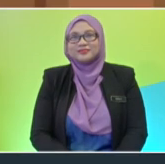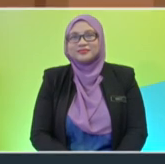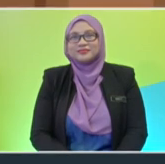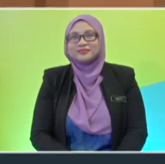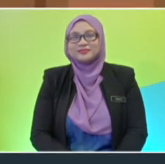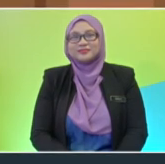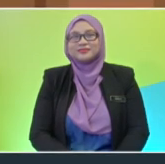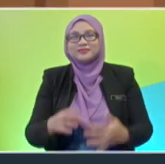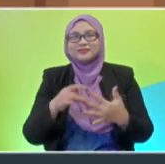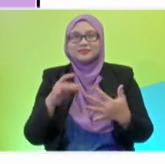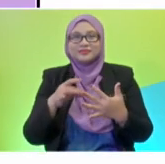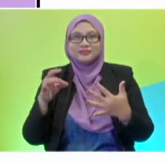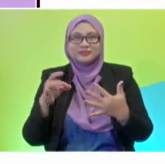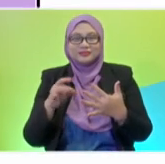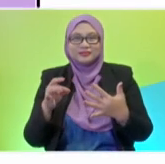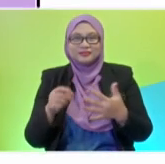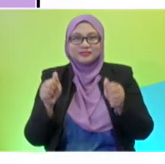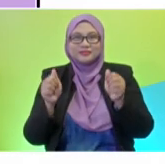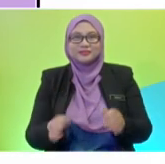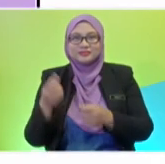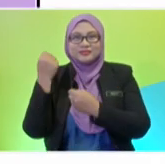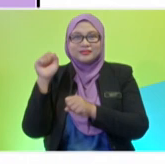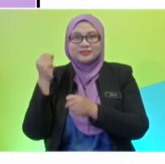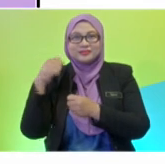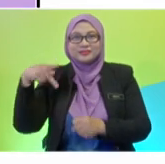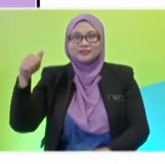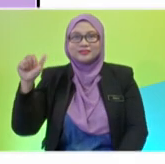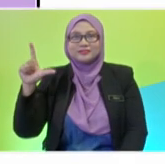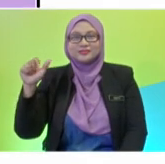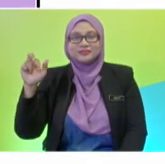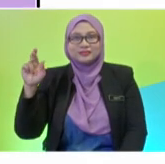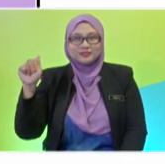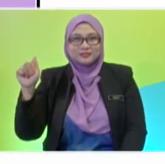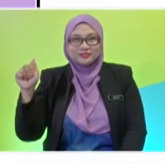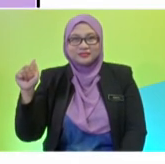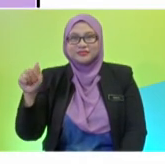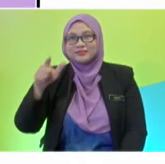dipilih sebagai lelaki terbaik Asia